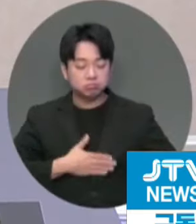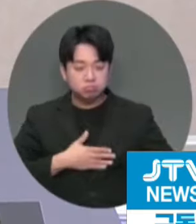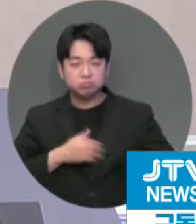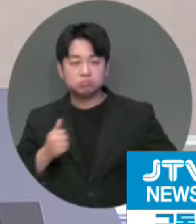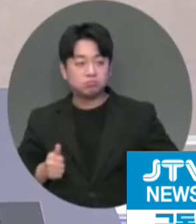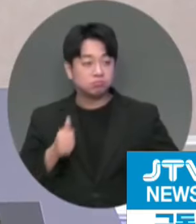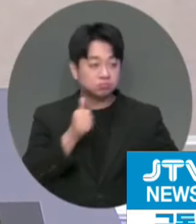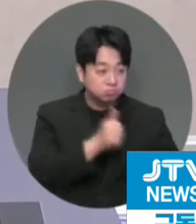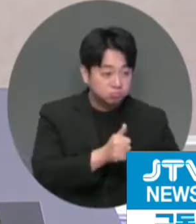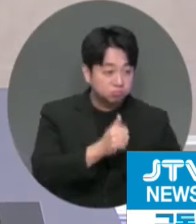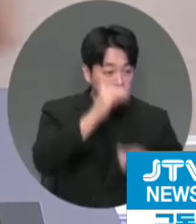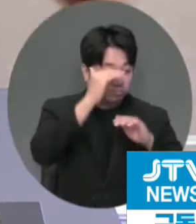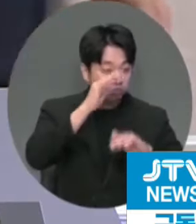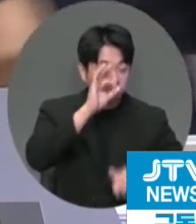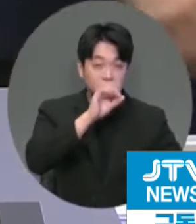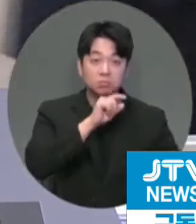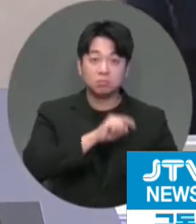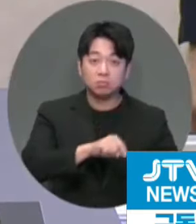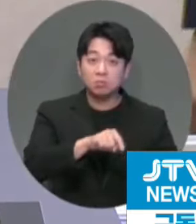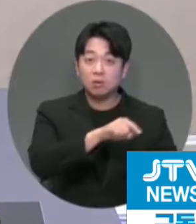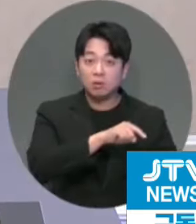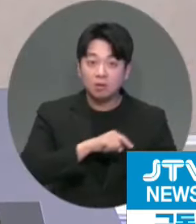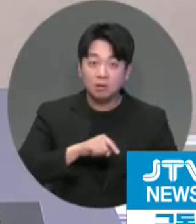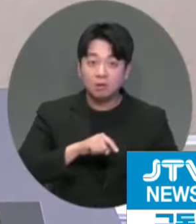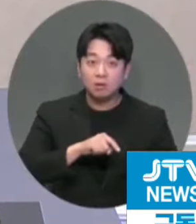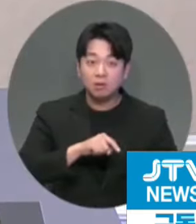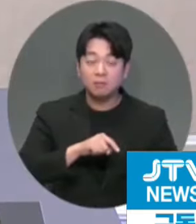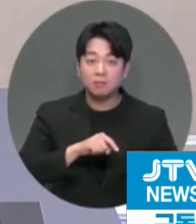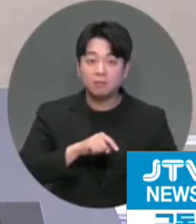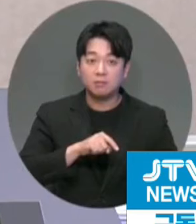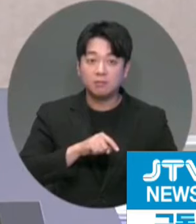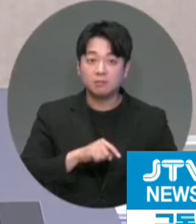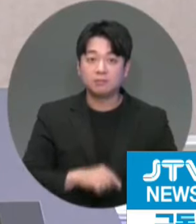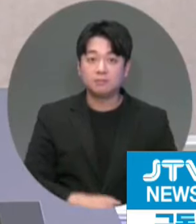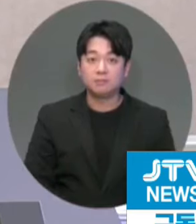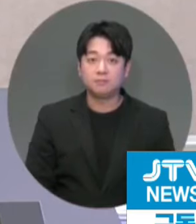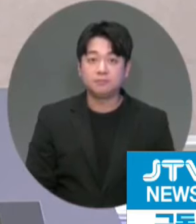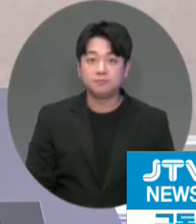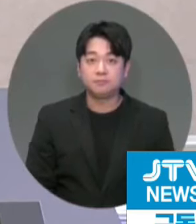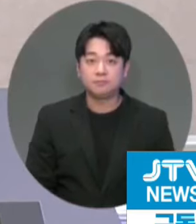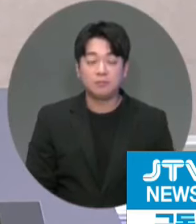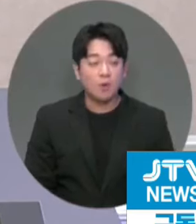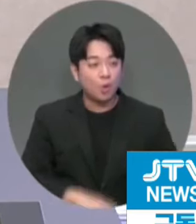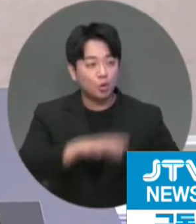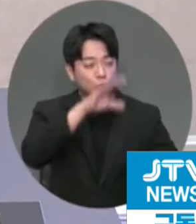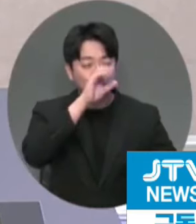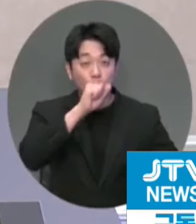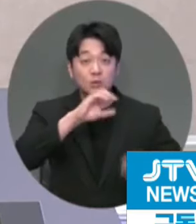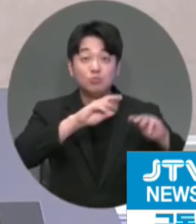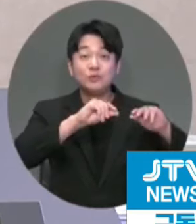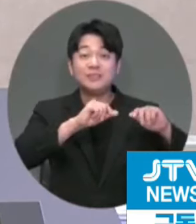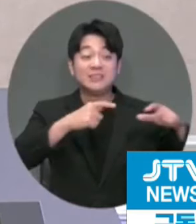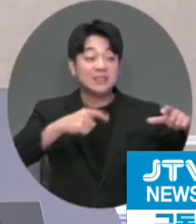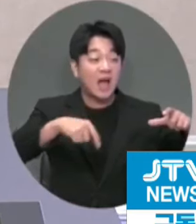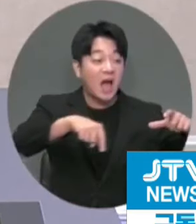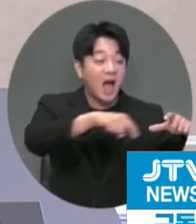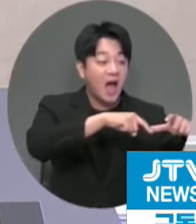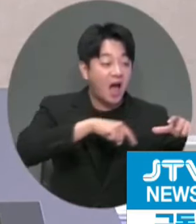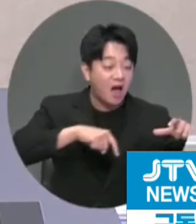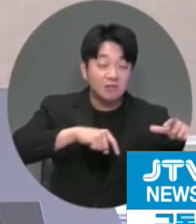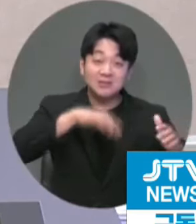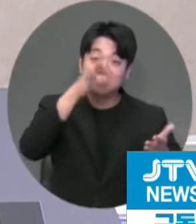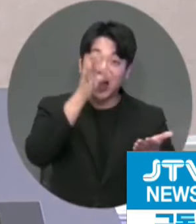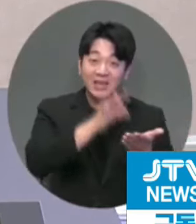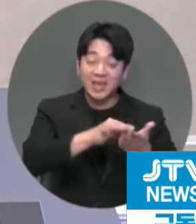대사관이 임대인데 좋은 부지가 싼 값에 나왔다는 거예요. 그래서 여야 의원들이 요것 좀 살 수